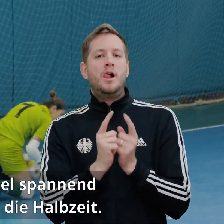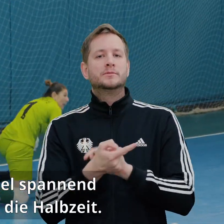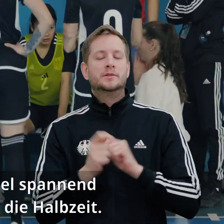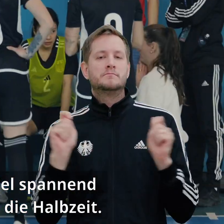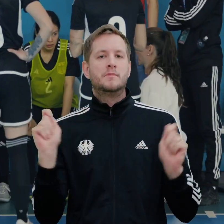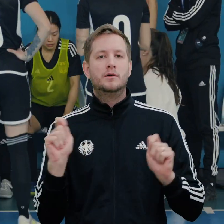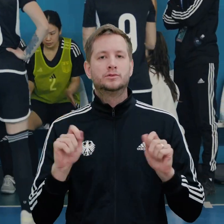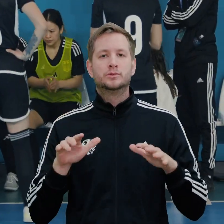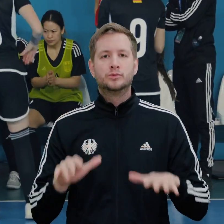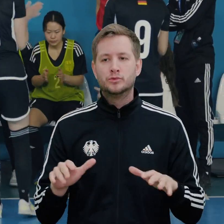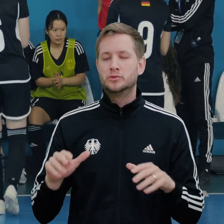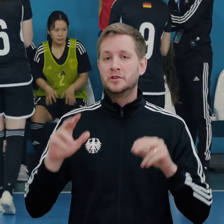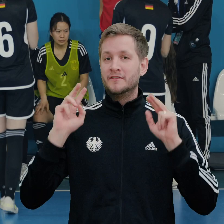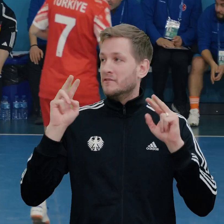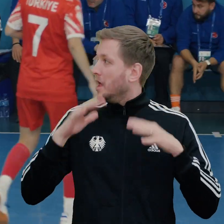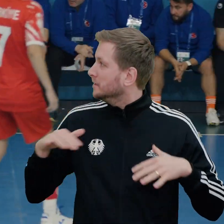Halbzeit.